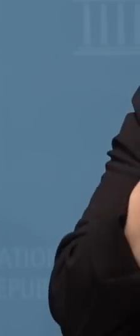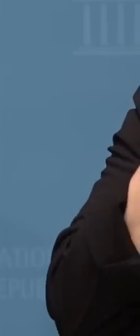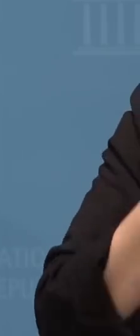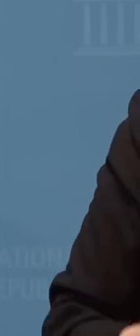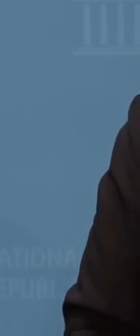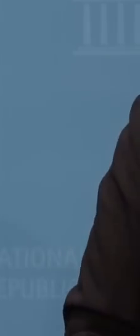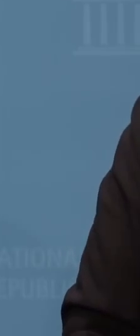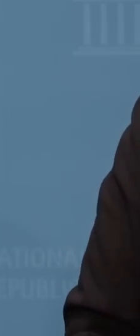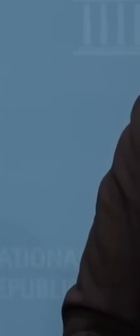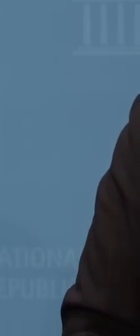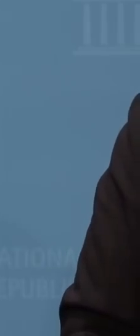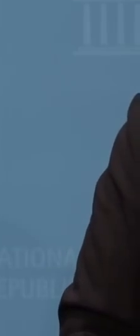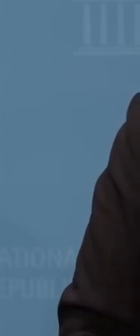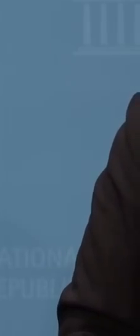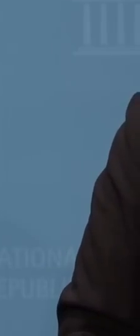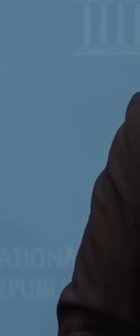않았습니다.